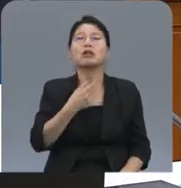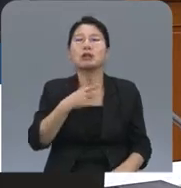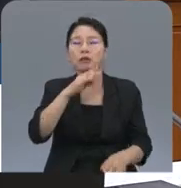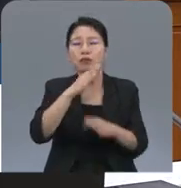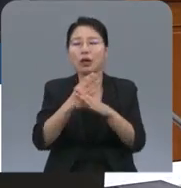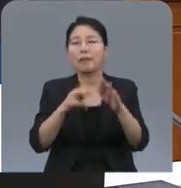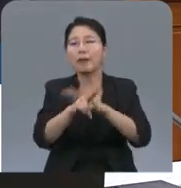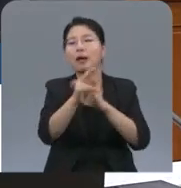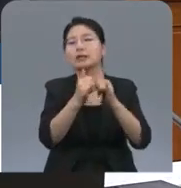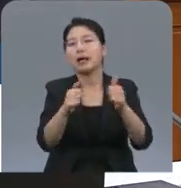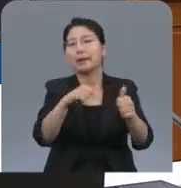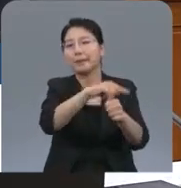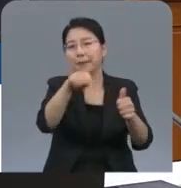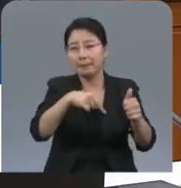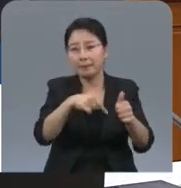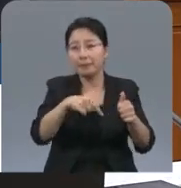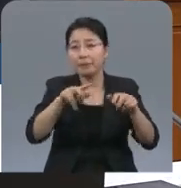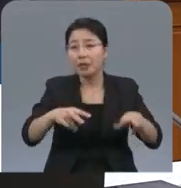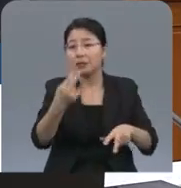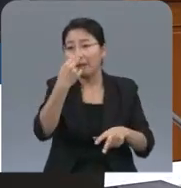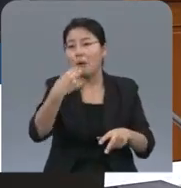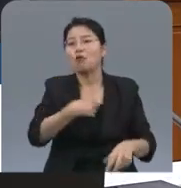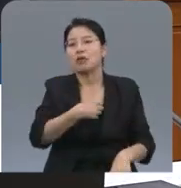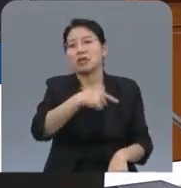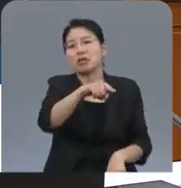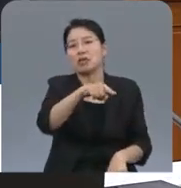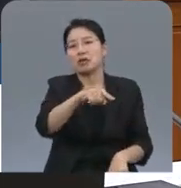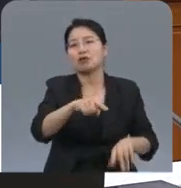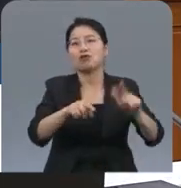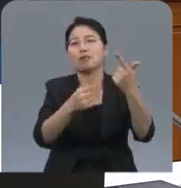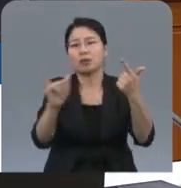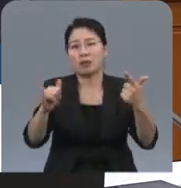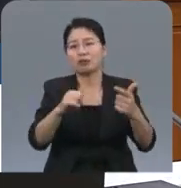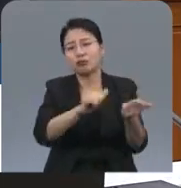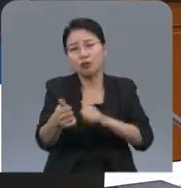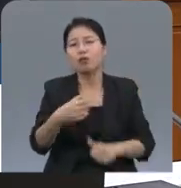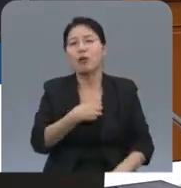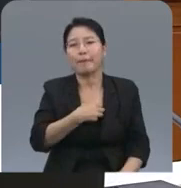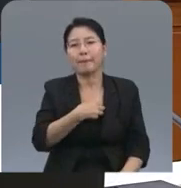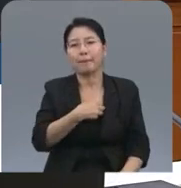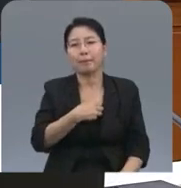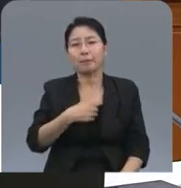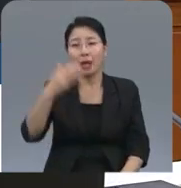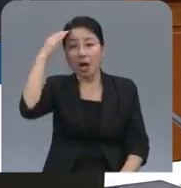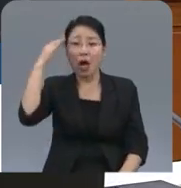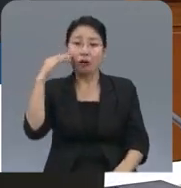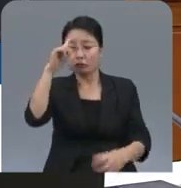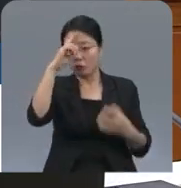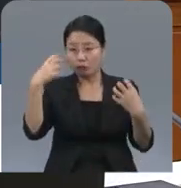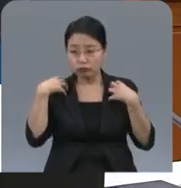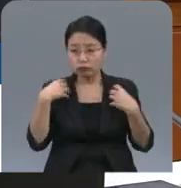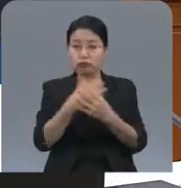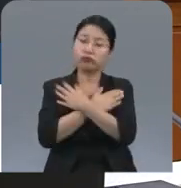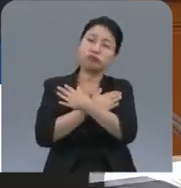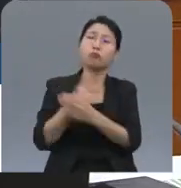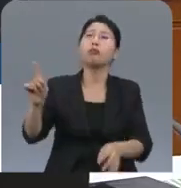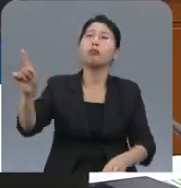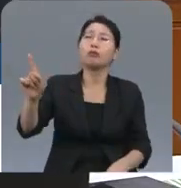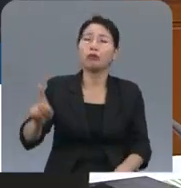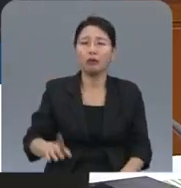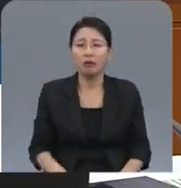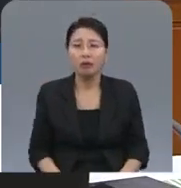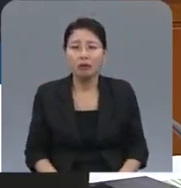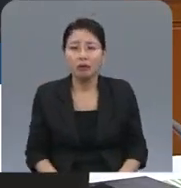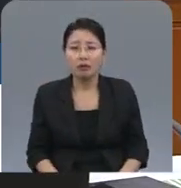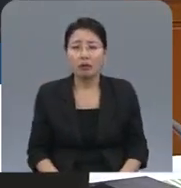việc này của Bộ thông nhất nói riêng và của chính phủ Hàn Quốc nói chung nghị sĩ trong chin sóc thuộc Đảng cầm quyền sức mạnh Quốc Dân chỉ trích chính phủ Hàn Quốc